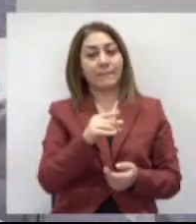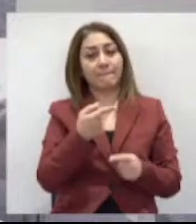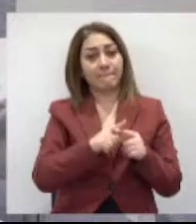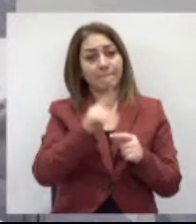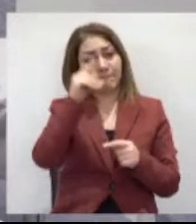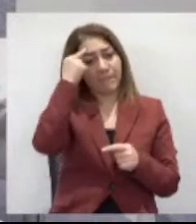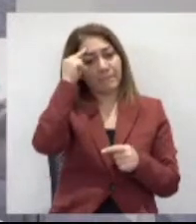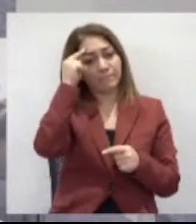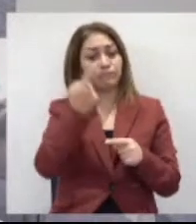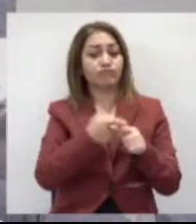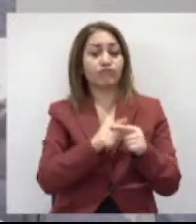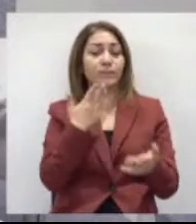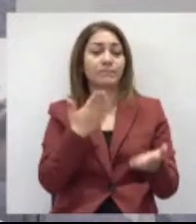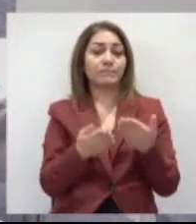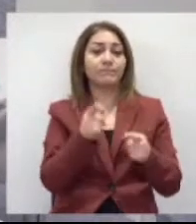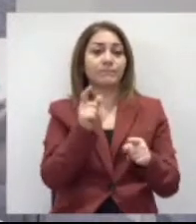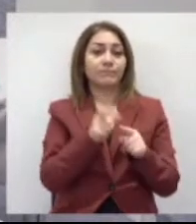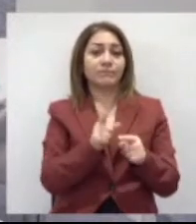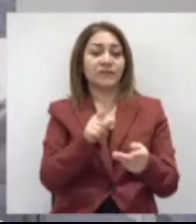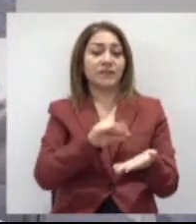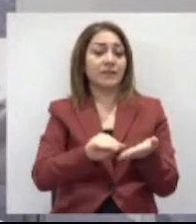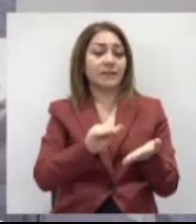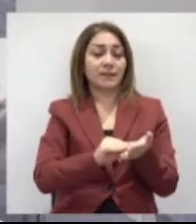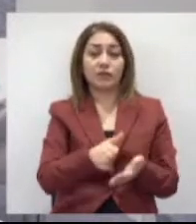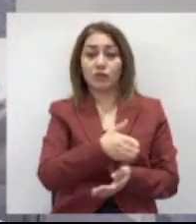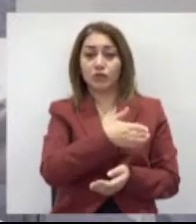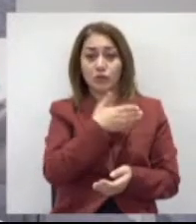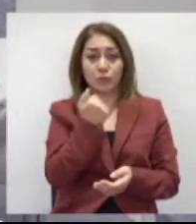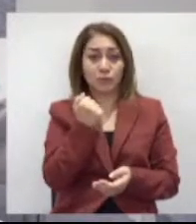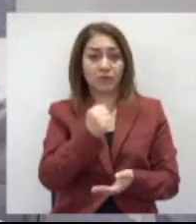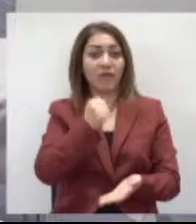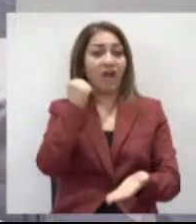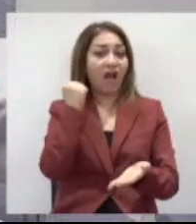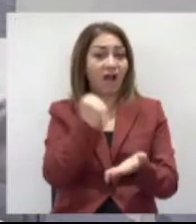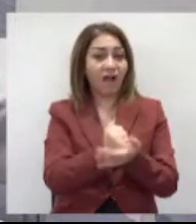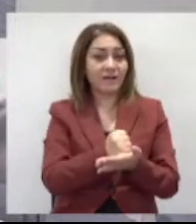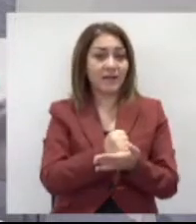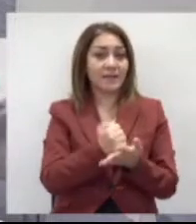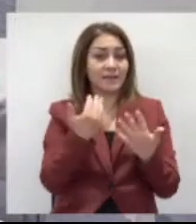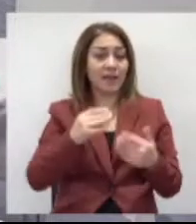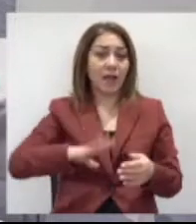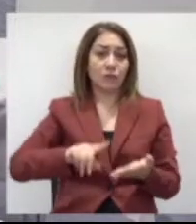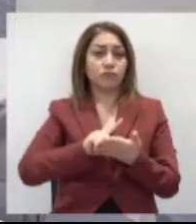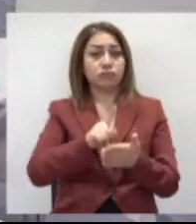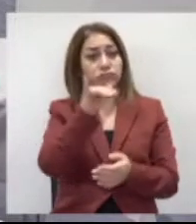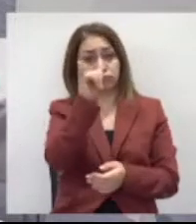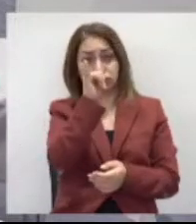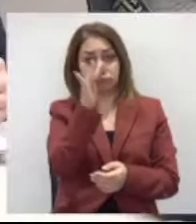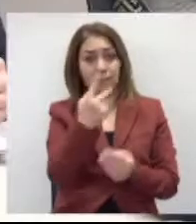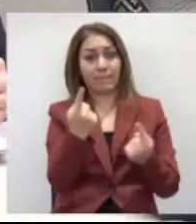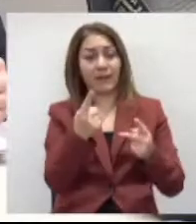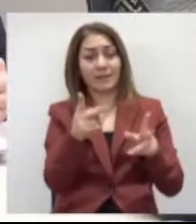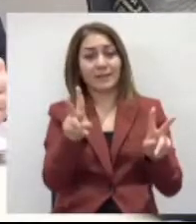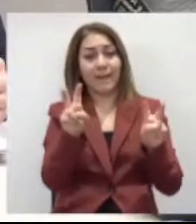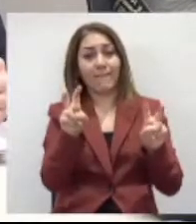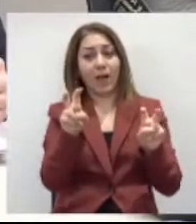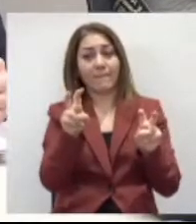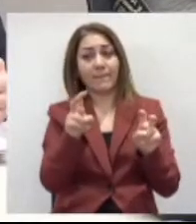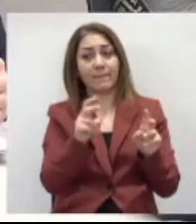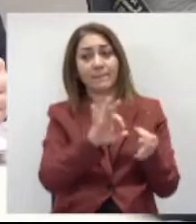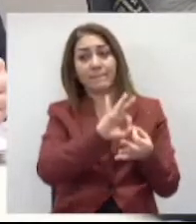օրինակ եթե ինչ որ մի նյուանս այստեղ գրված չի եւ հաստատեցինք, հետո չենք կարողանալու քննարկենք մեծ թեմայի մեջ եղած